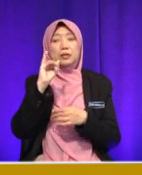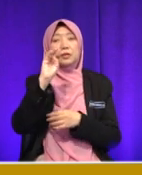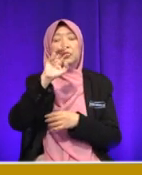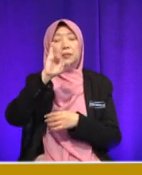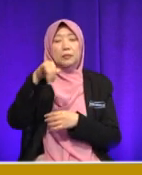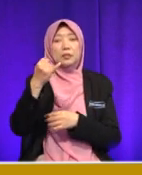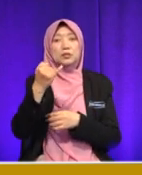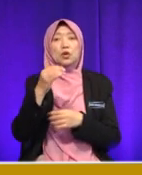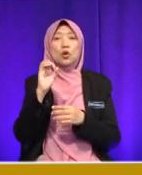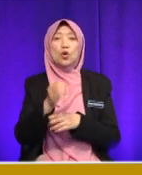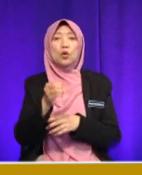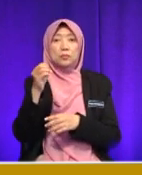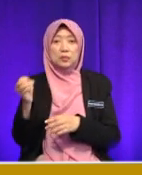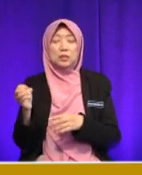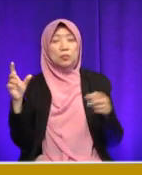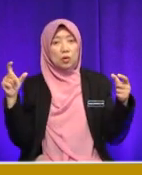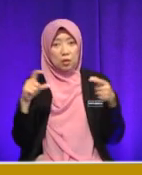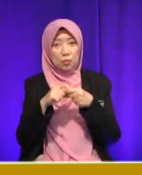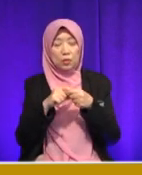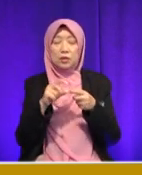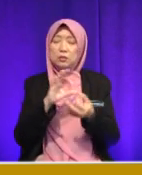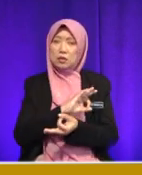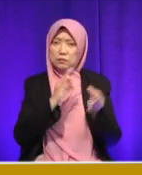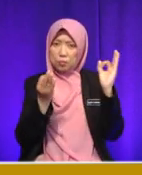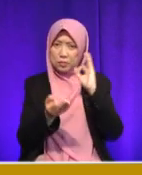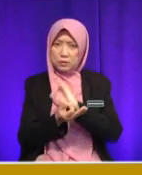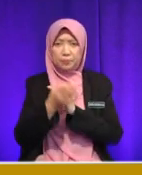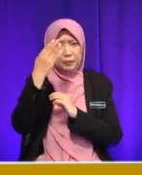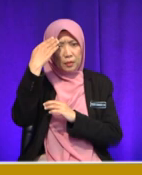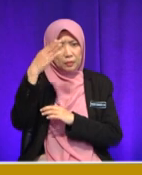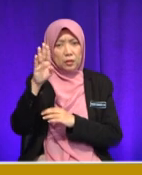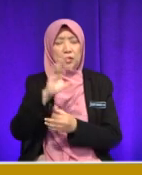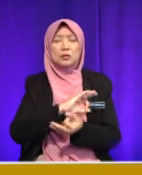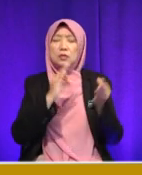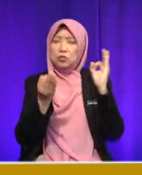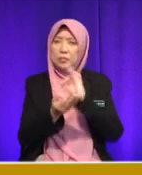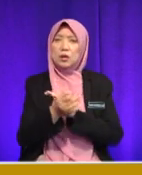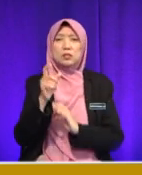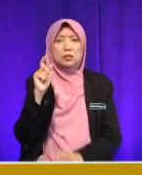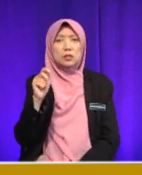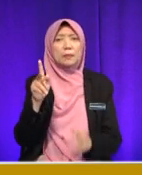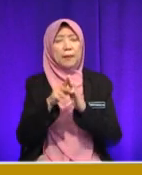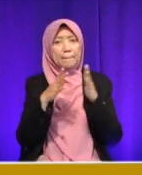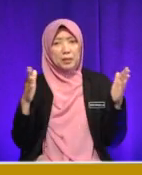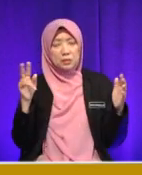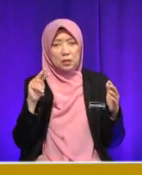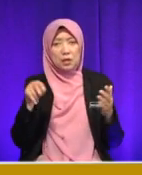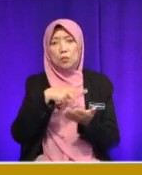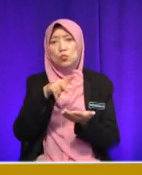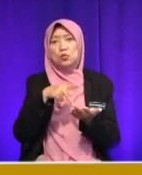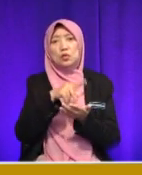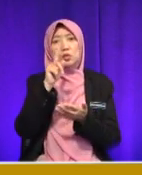di bawah gabungan transformasi. Diberi bahawa transformasi T ialah pembesaran pada pusat